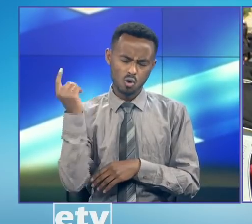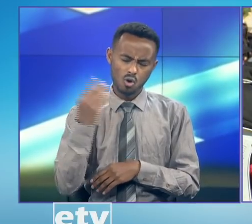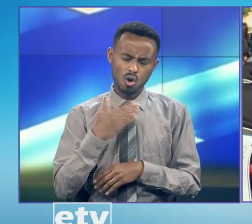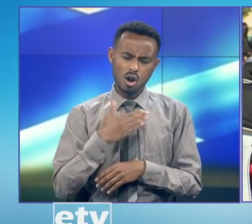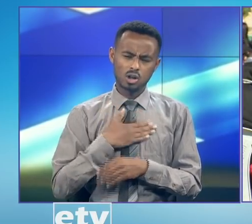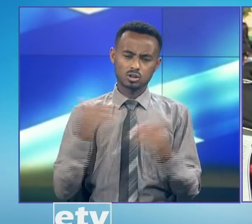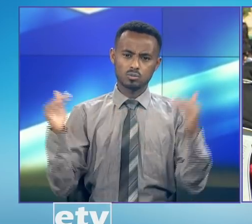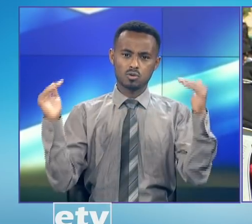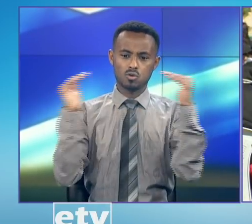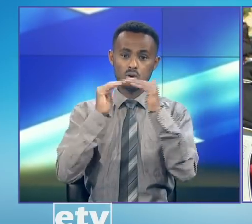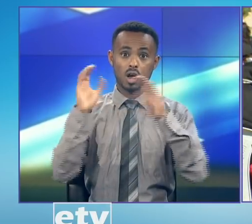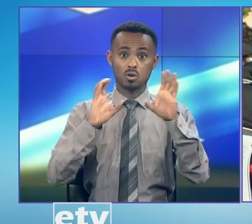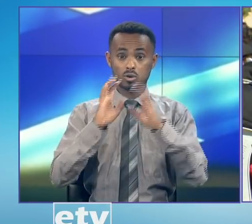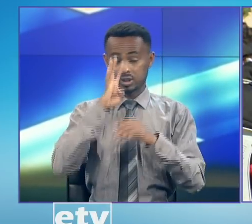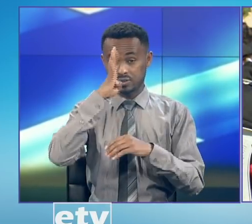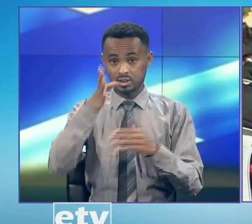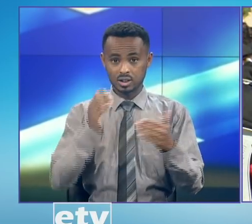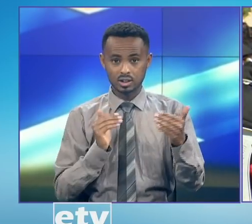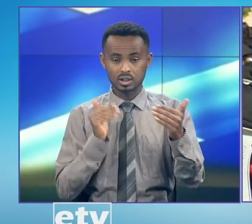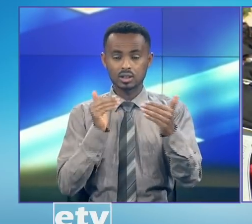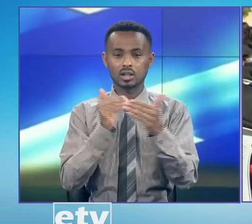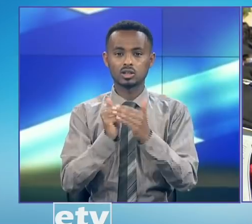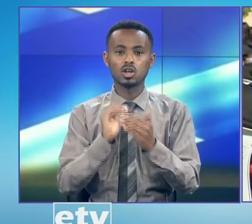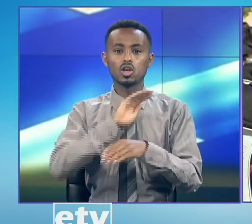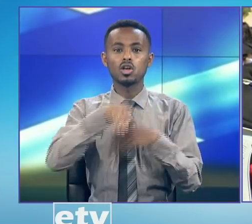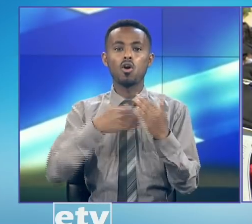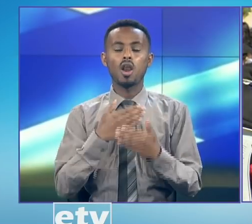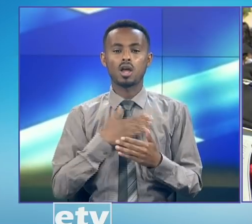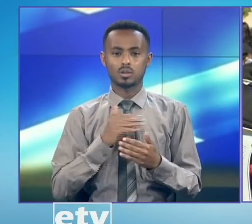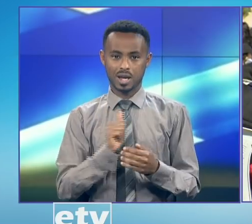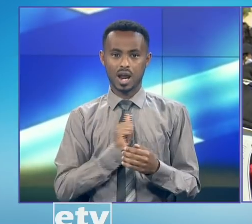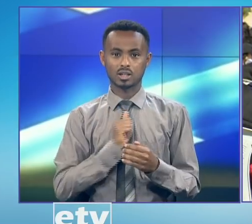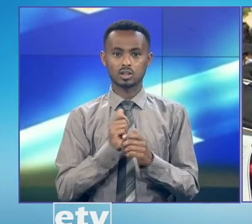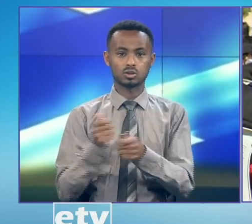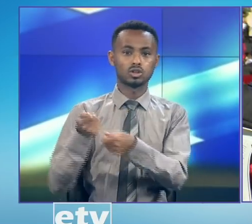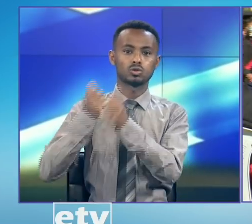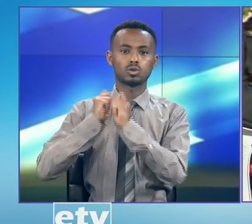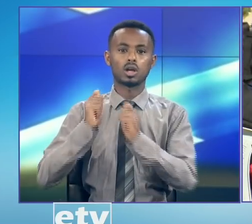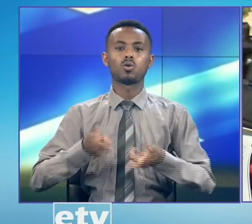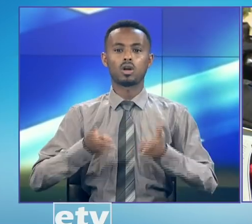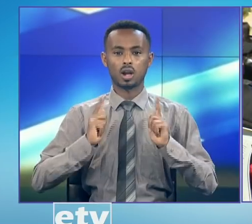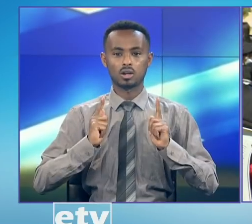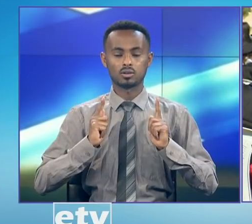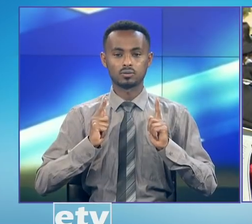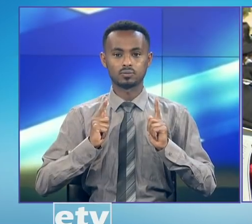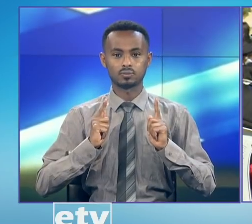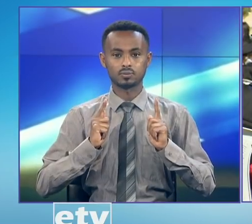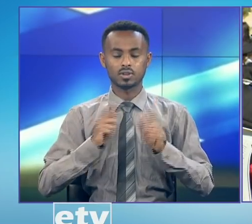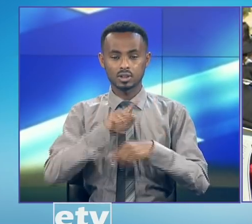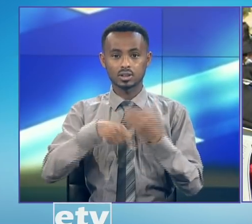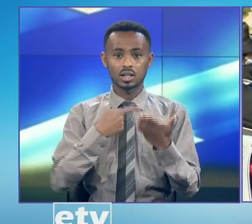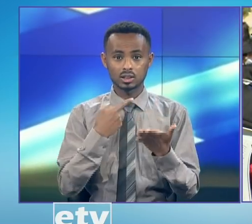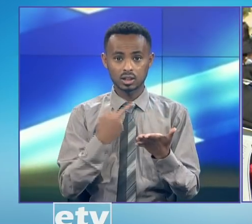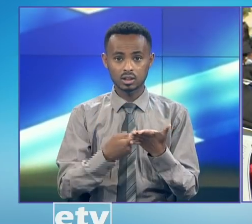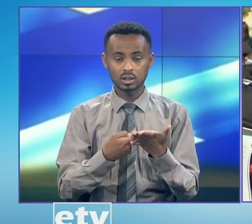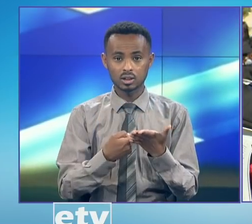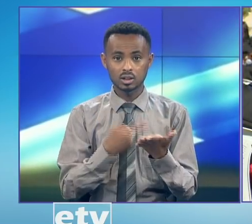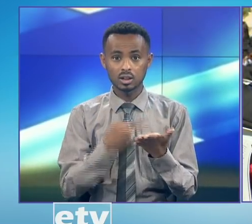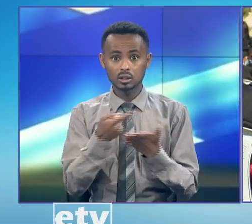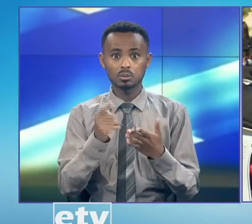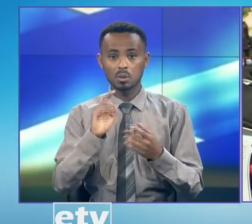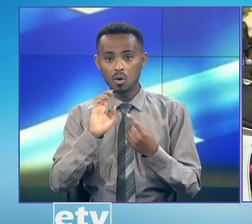ሁላችንን መኩል አድርጎ ከፈጠረን ድረስ የሁላችንም የራሳችን ጾታ ይኖረናል። ስለዚህ